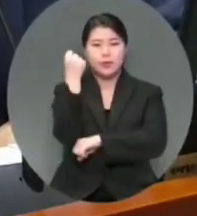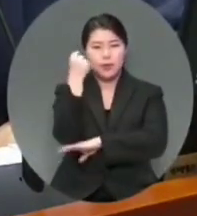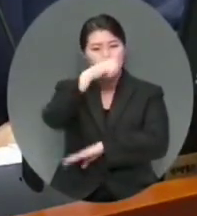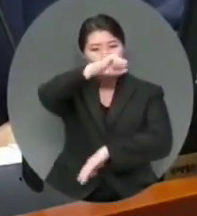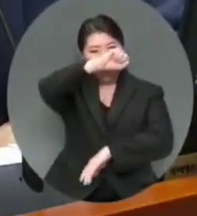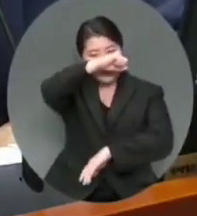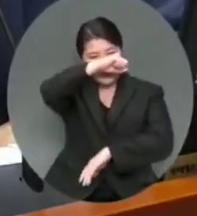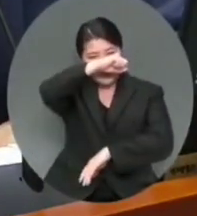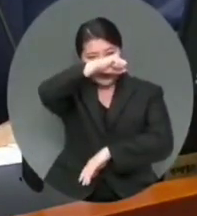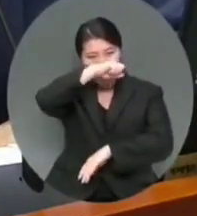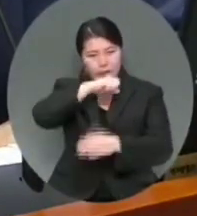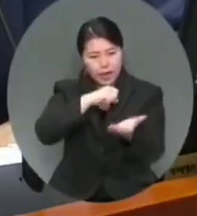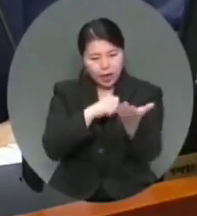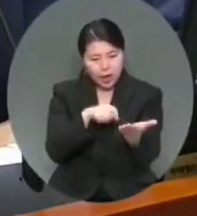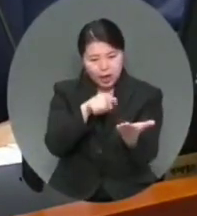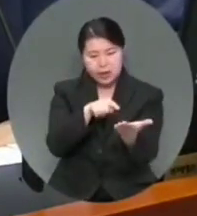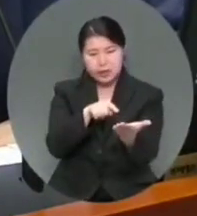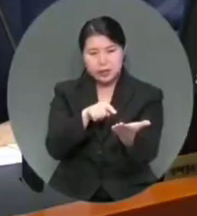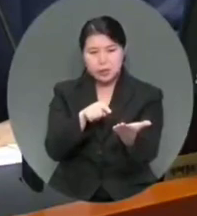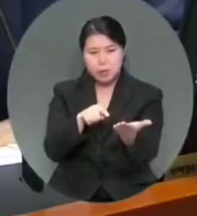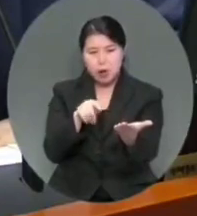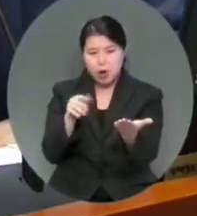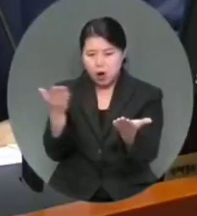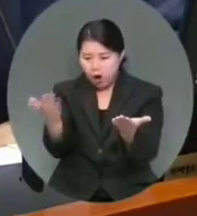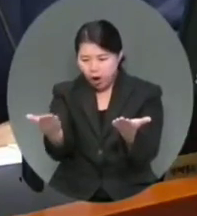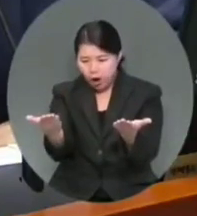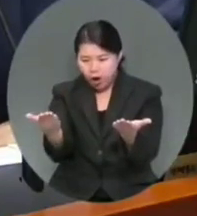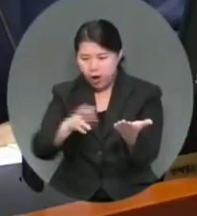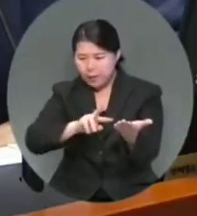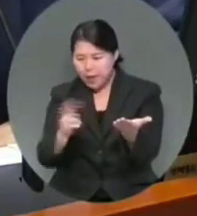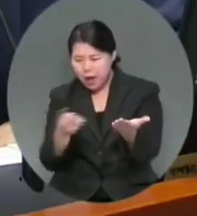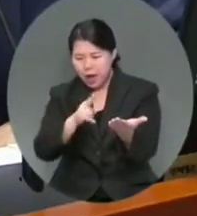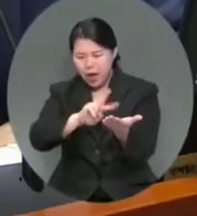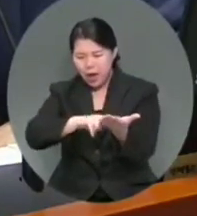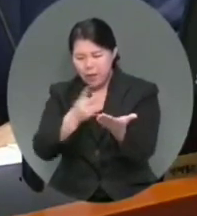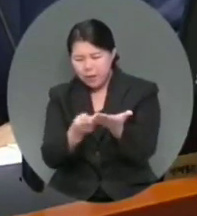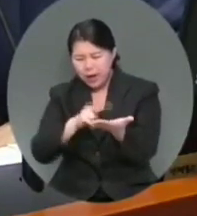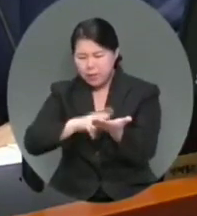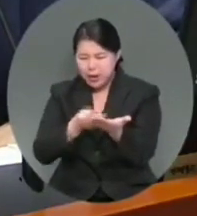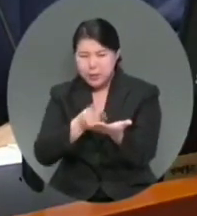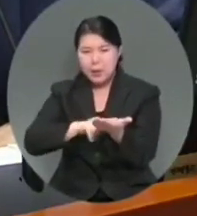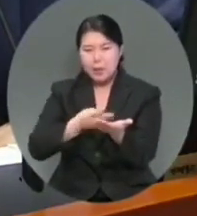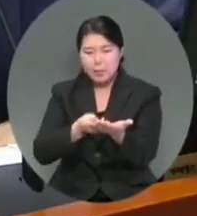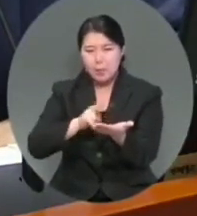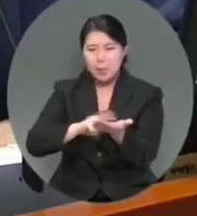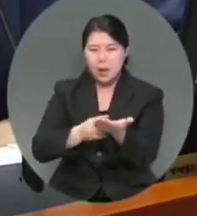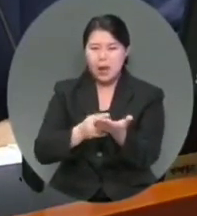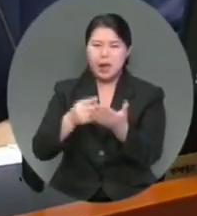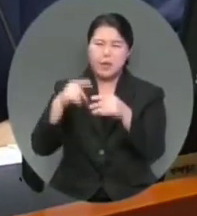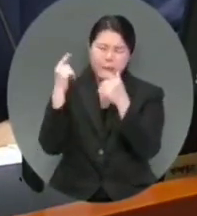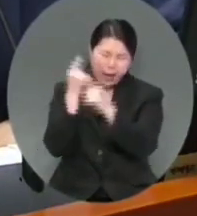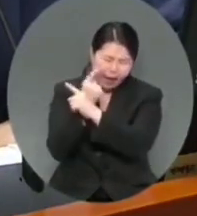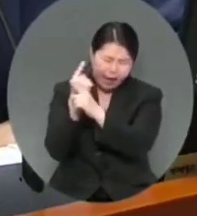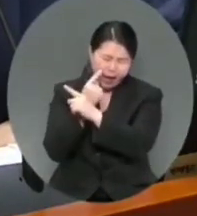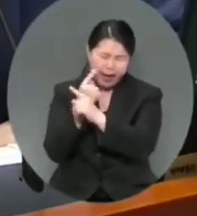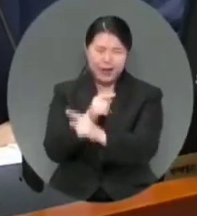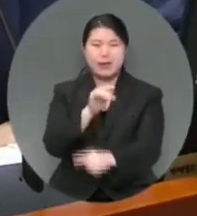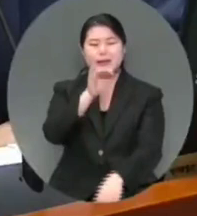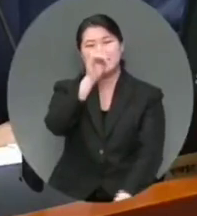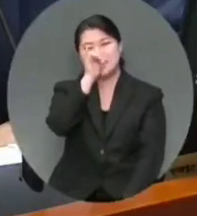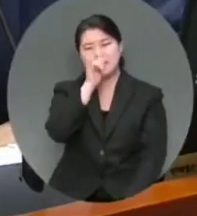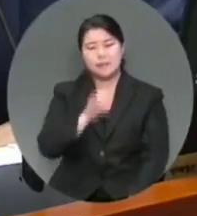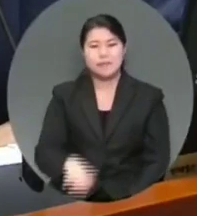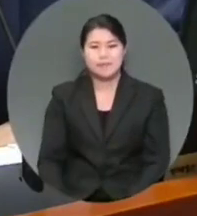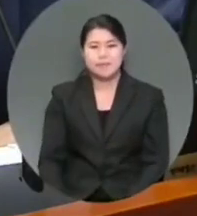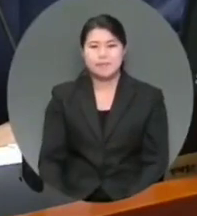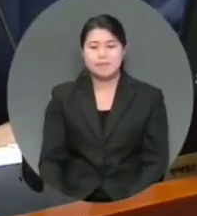예산안을 놓고 수없이 많은 수정 이 변경 보완 작업이 매일매일 밤낮 없이